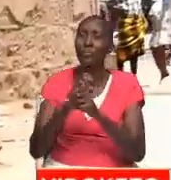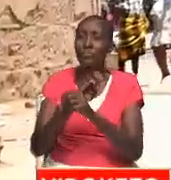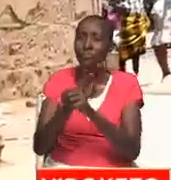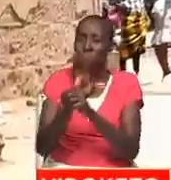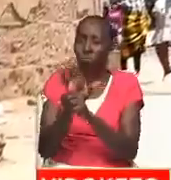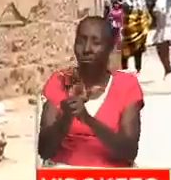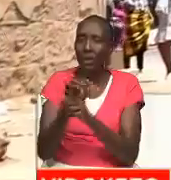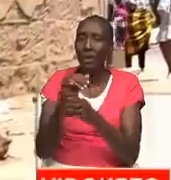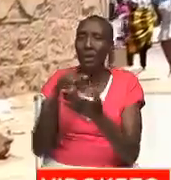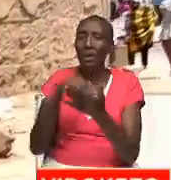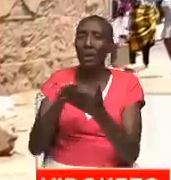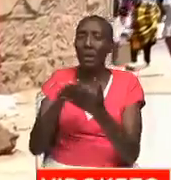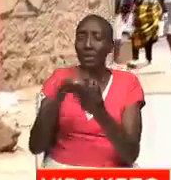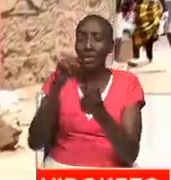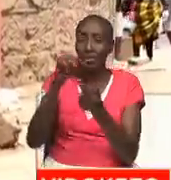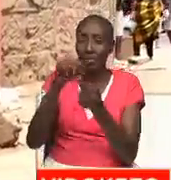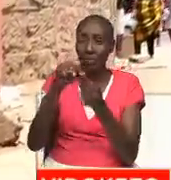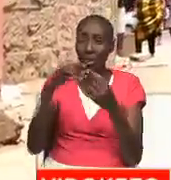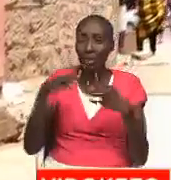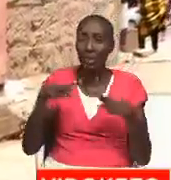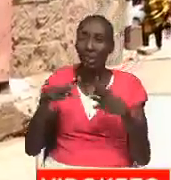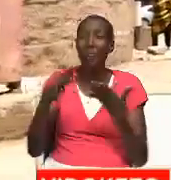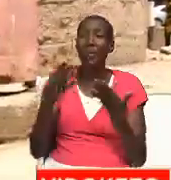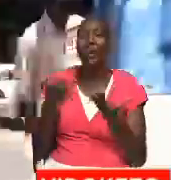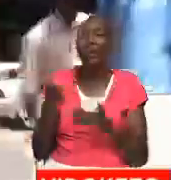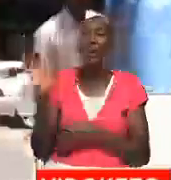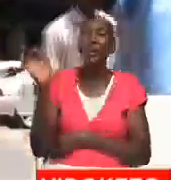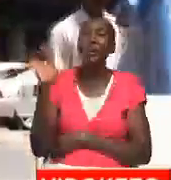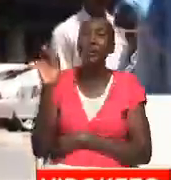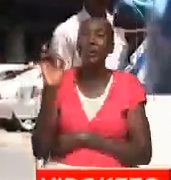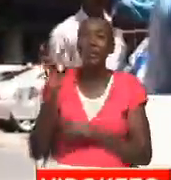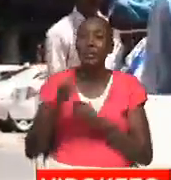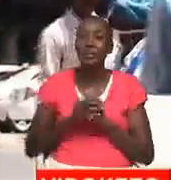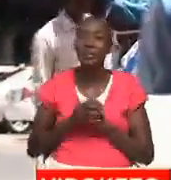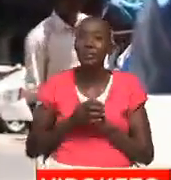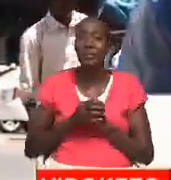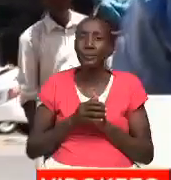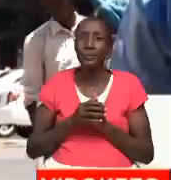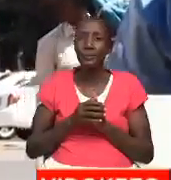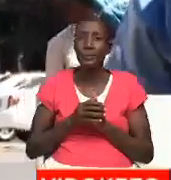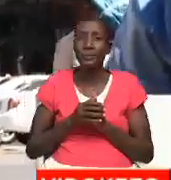kuwapima wananchi kwenye mitaa jijini Nairobi.